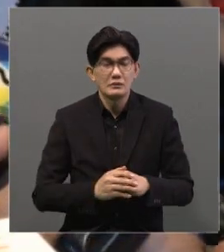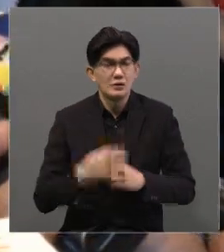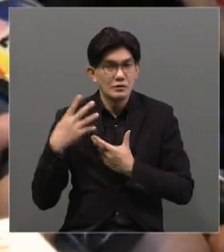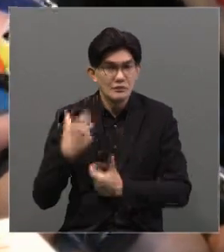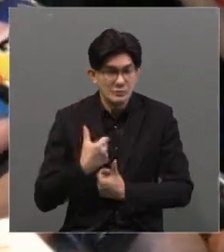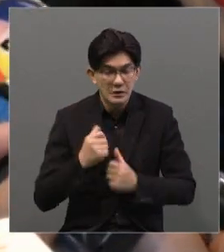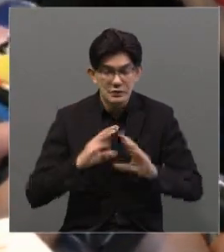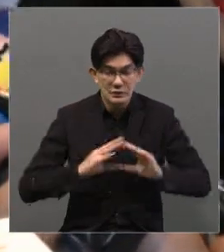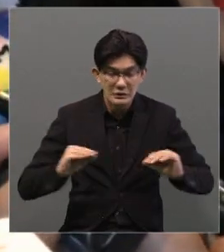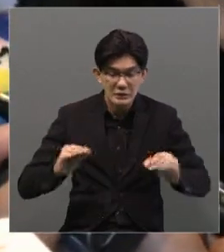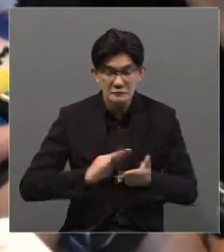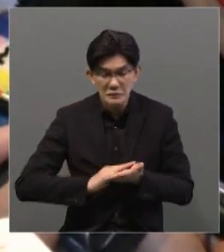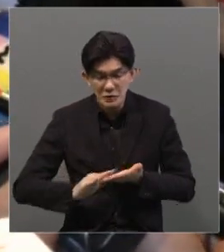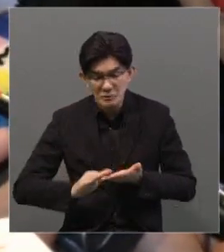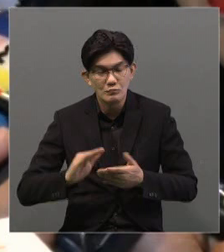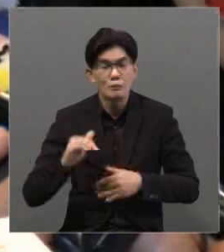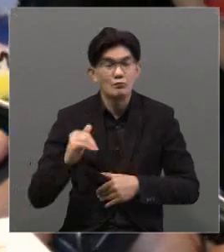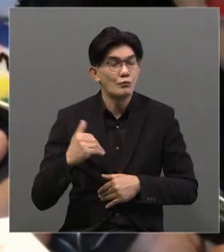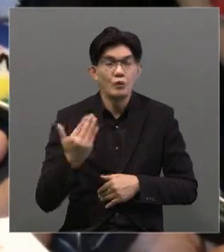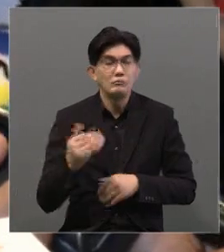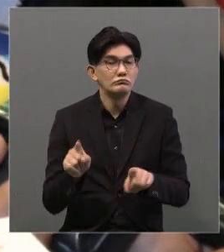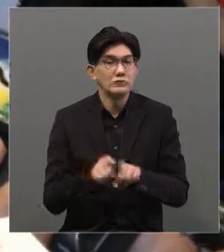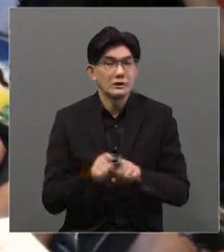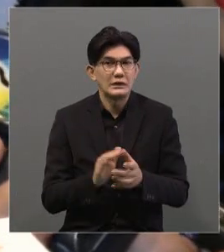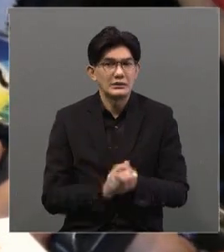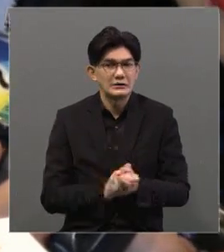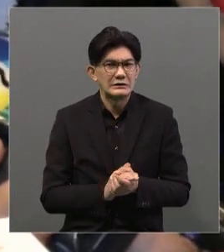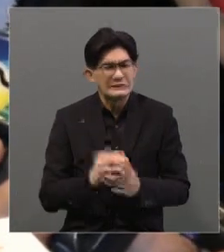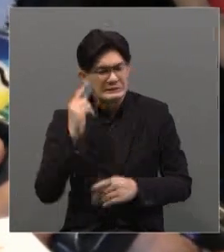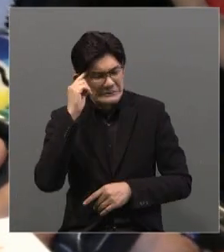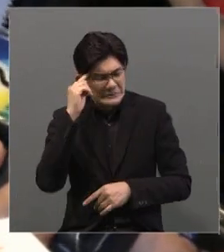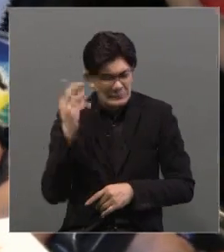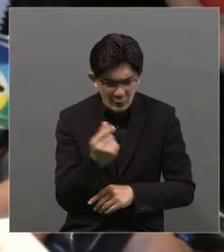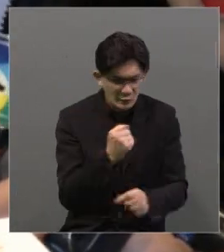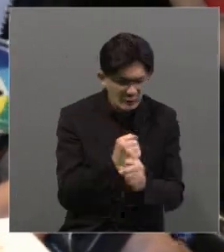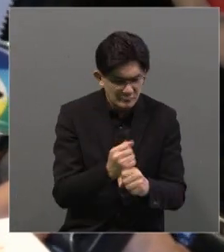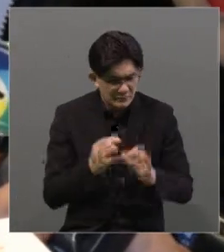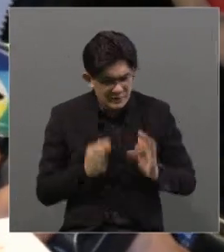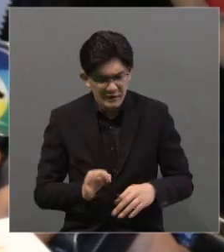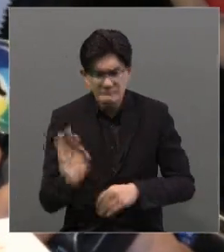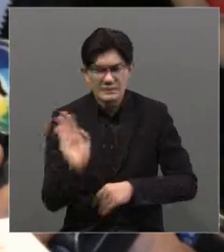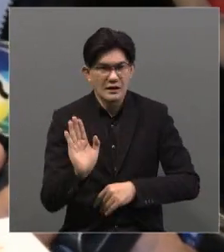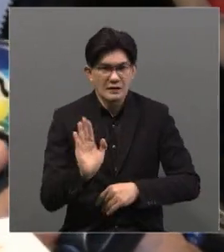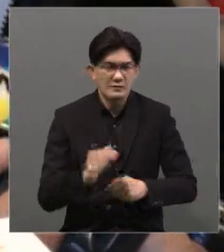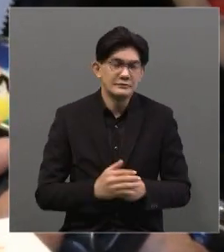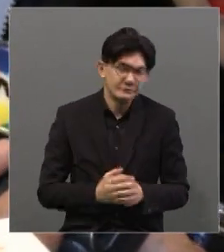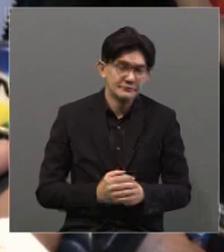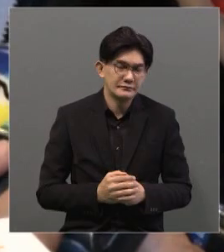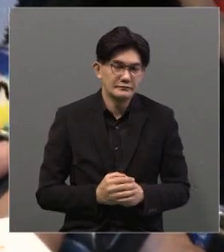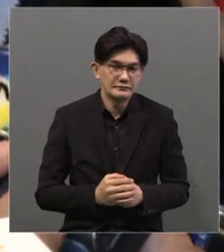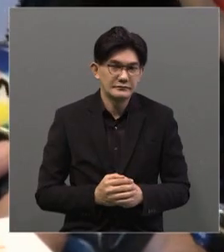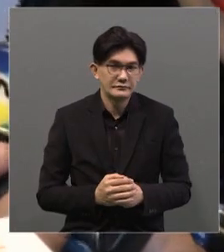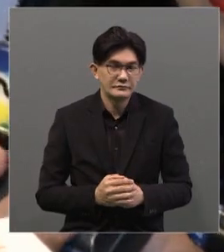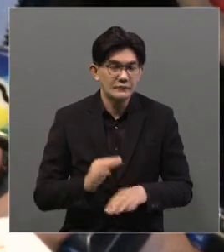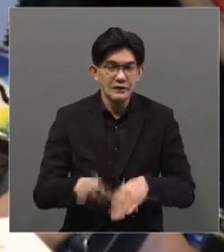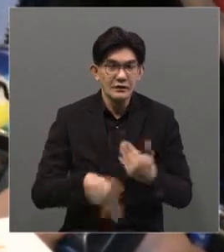ย์ก็ต้องนิ่งเป็นเหมือนกันแล้วก็ต้องไม่ผลีผลามในการที่จะพิจารณาตัดสินใจอะไร